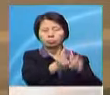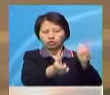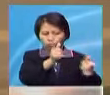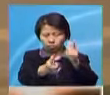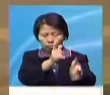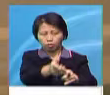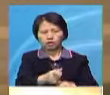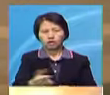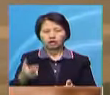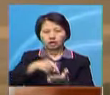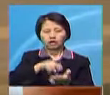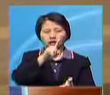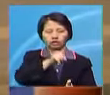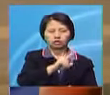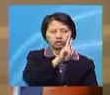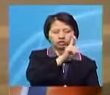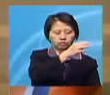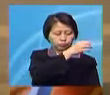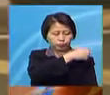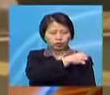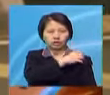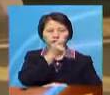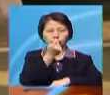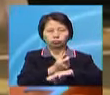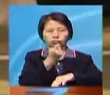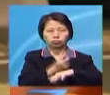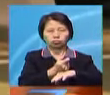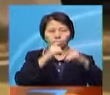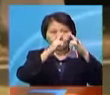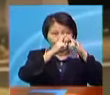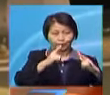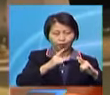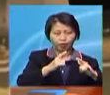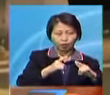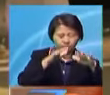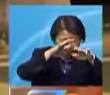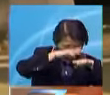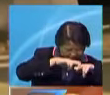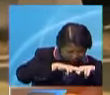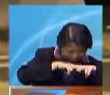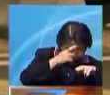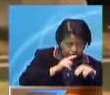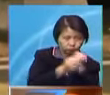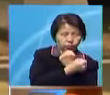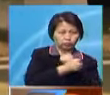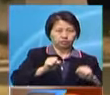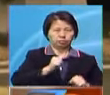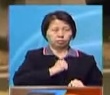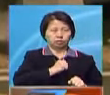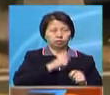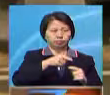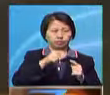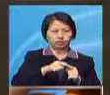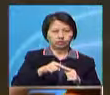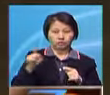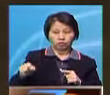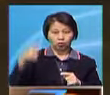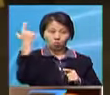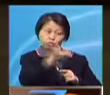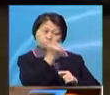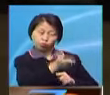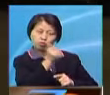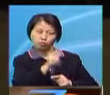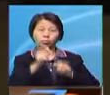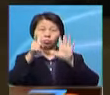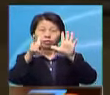tembakan. Seorang anggota UKP yang bertugas di pondok pengawal menyarap untuk menyelamatkan diri apabila suspek melepaskan 6